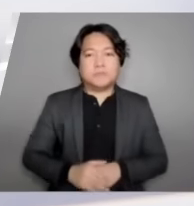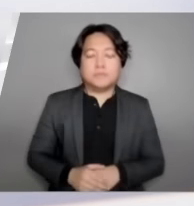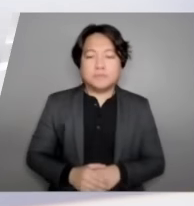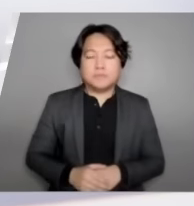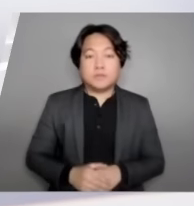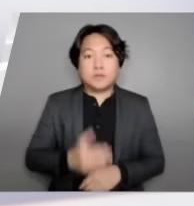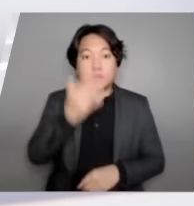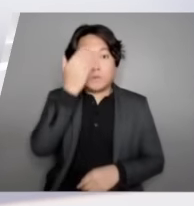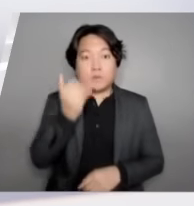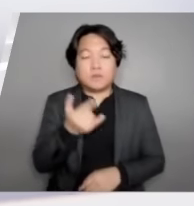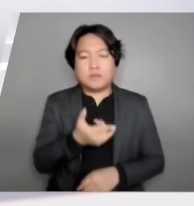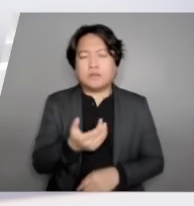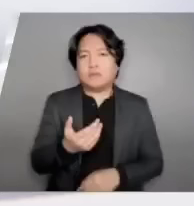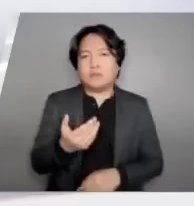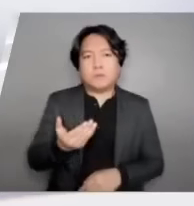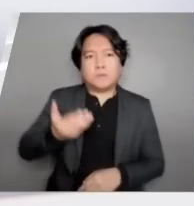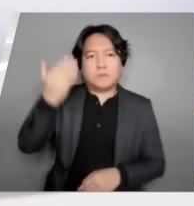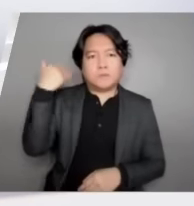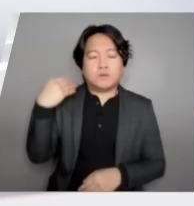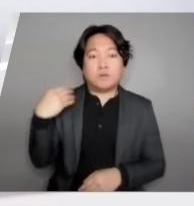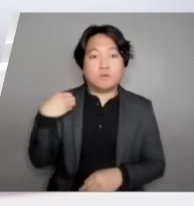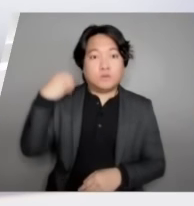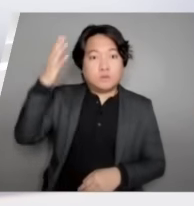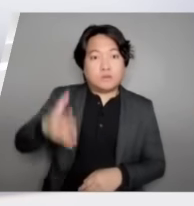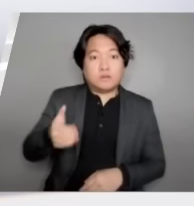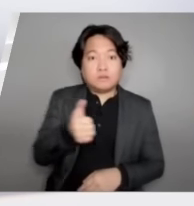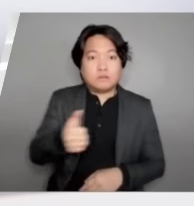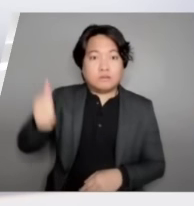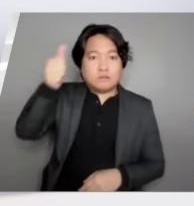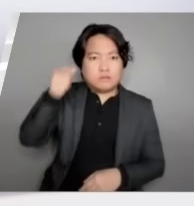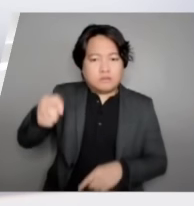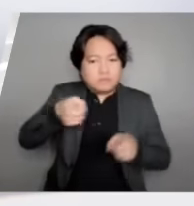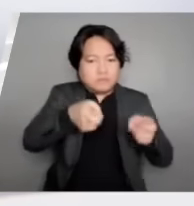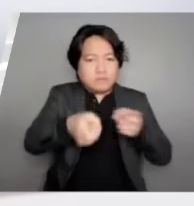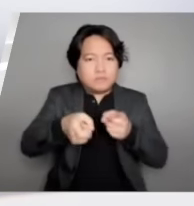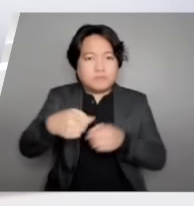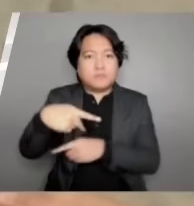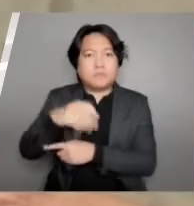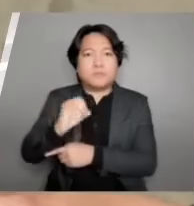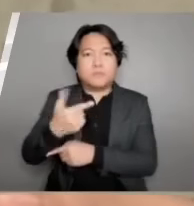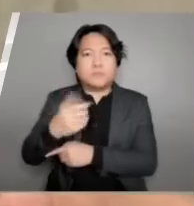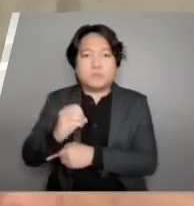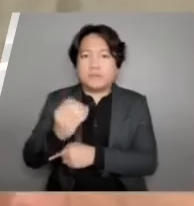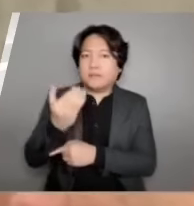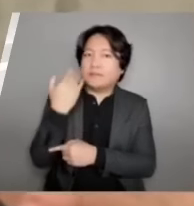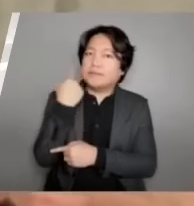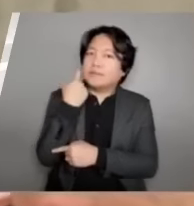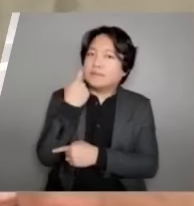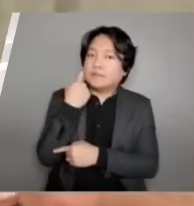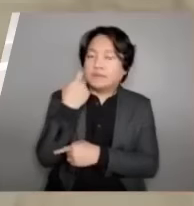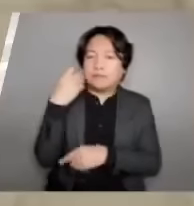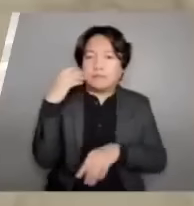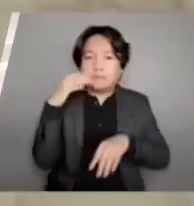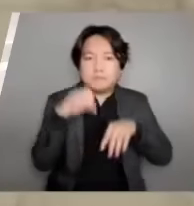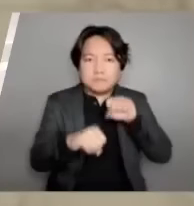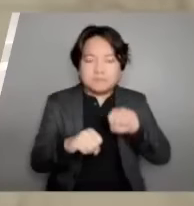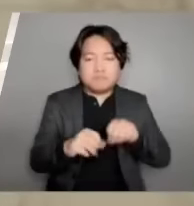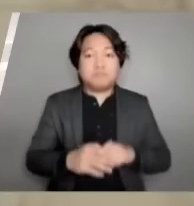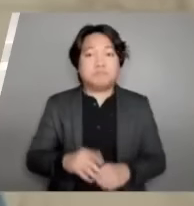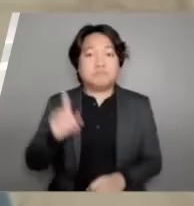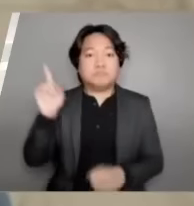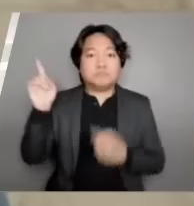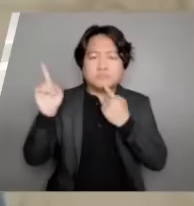government official ang pumapadrino para sa ilang Pogo na na-raid kamakailan. Dapat pangalanan ng PAGCOR para naman